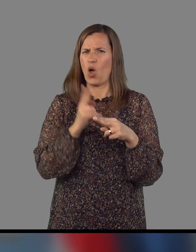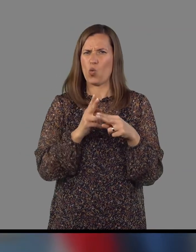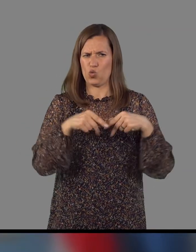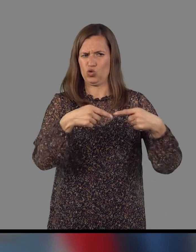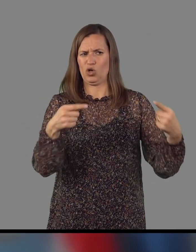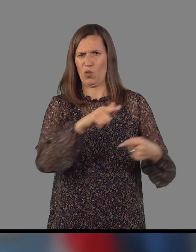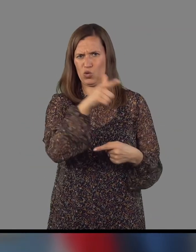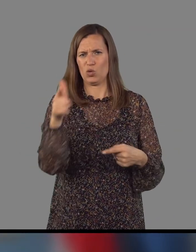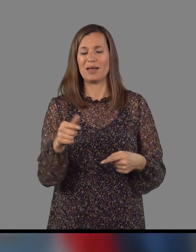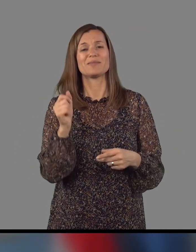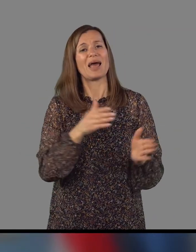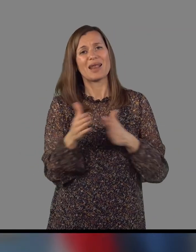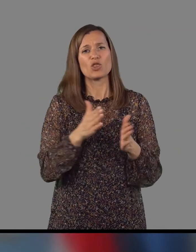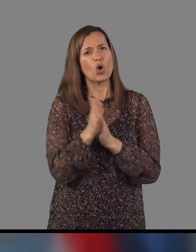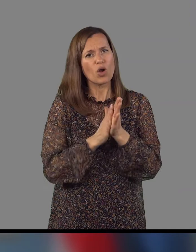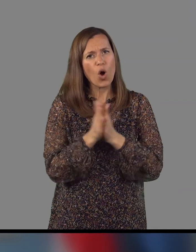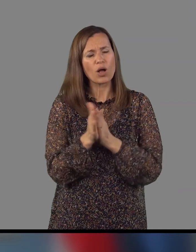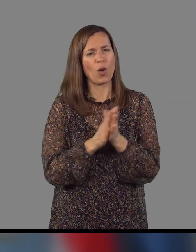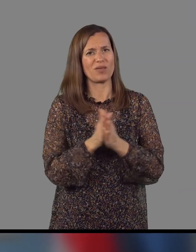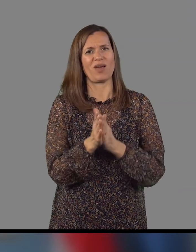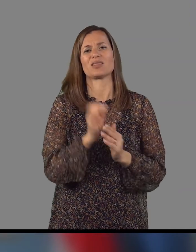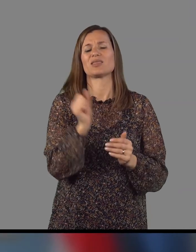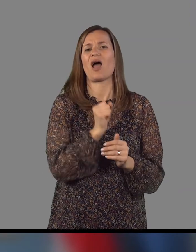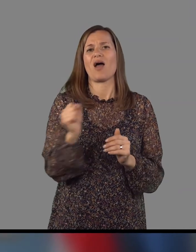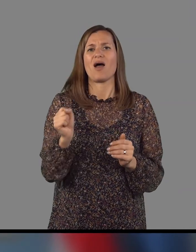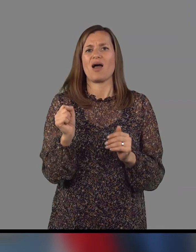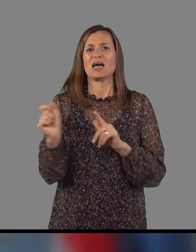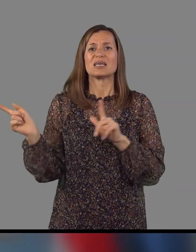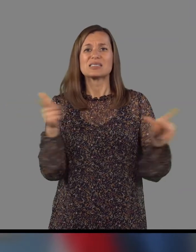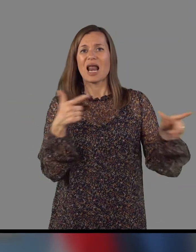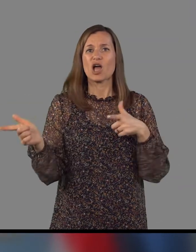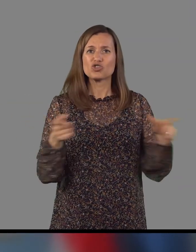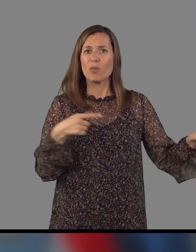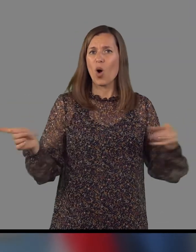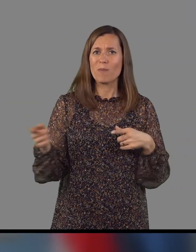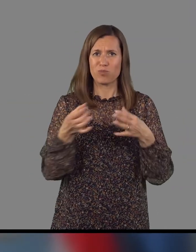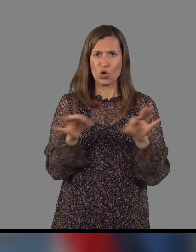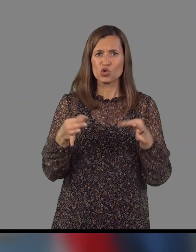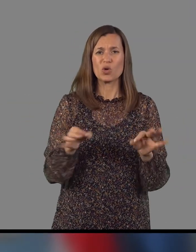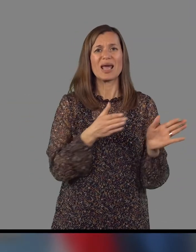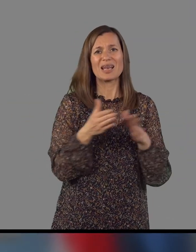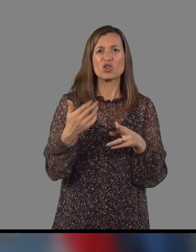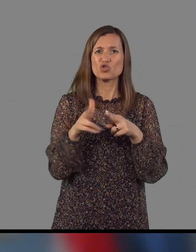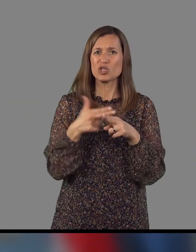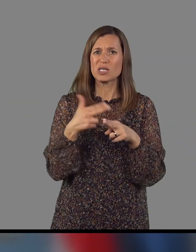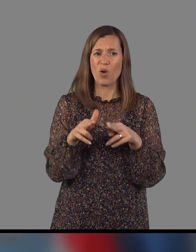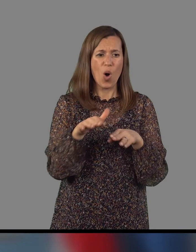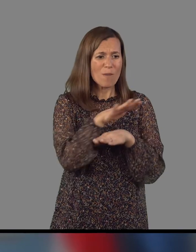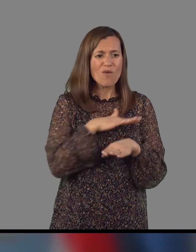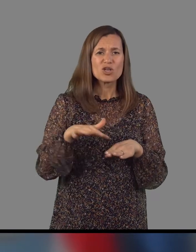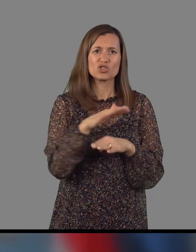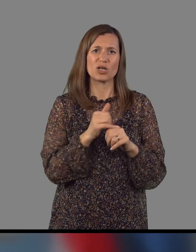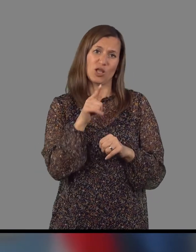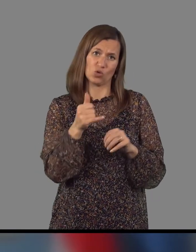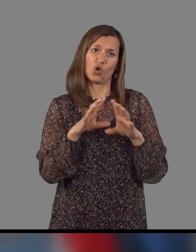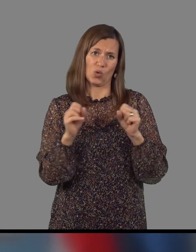ne okužujemo drugih, da si redno umivamo roke, da zračimo prostore, da redno čistimo površine. To